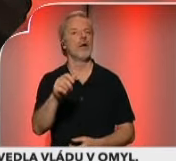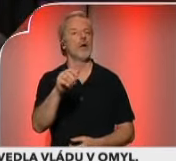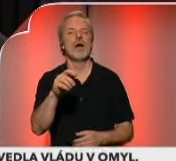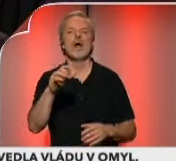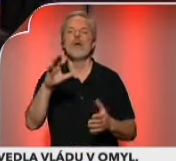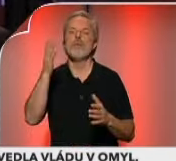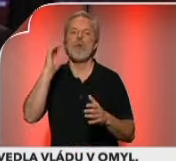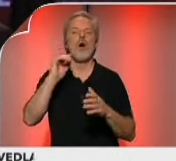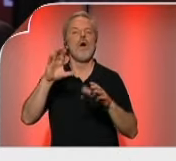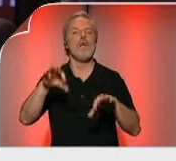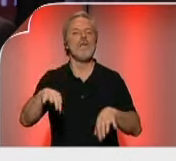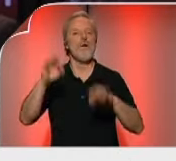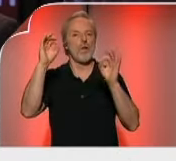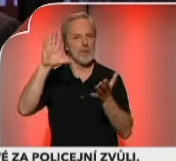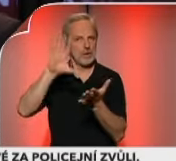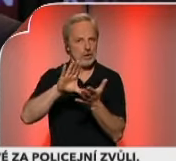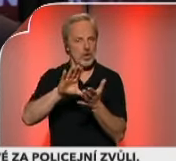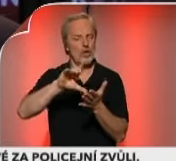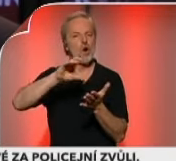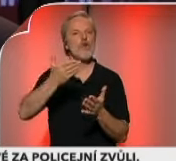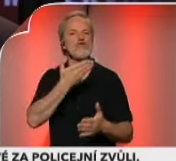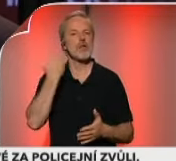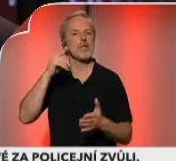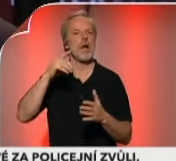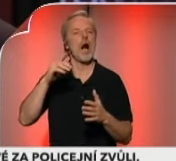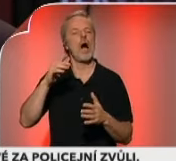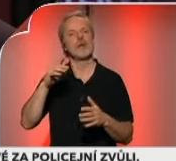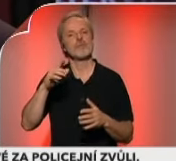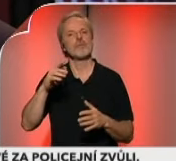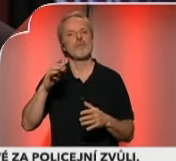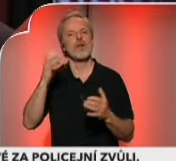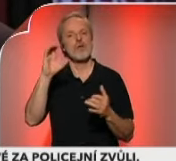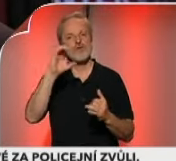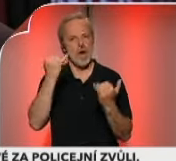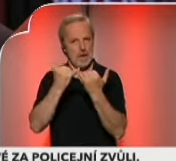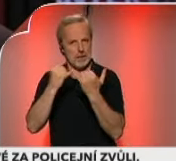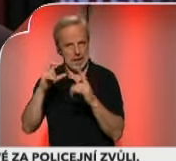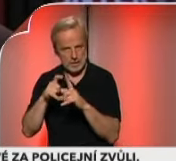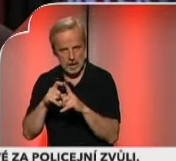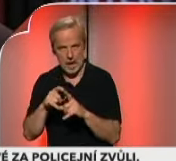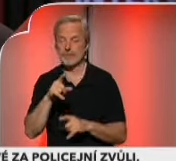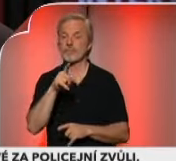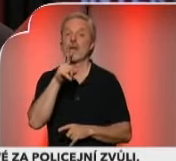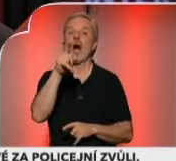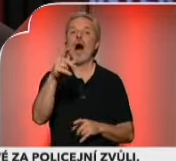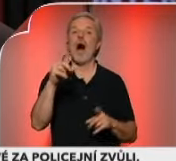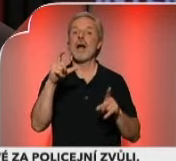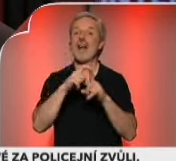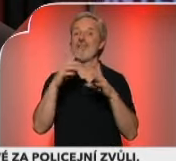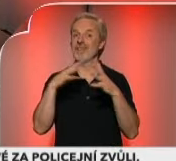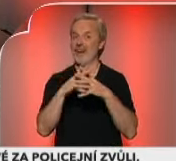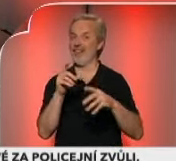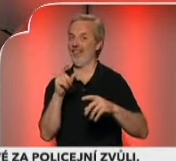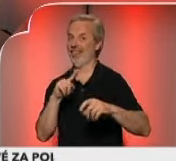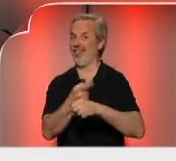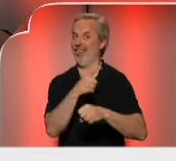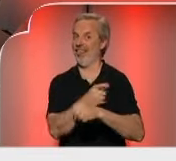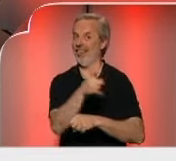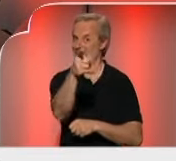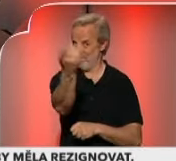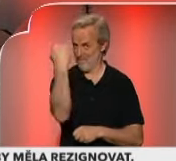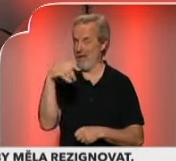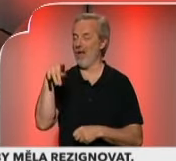sociální demokracie pro podzimní krajské volby tak vám to David rád připomněl i tento pobyt v Toskánsku a taky řekl že jste následně